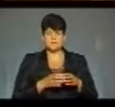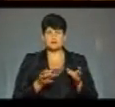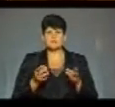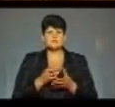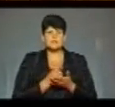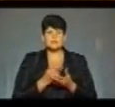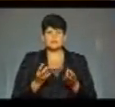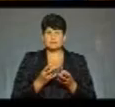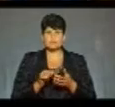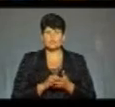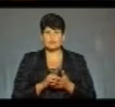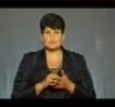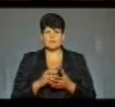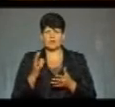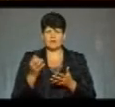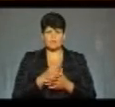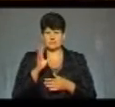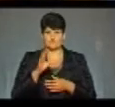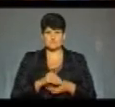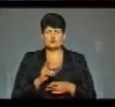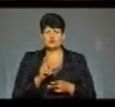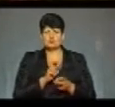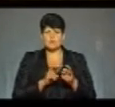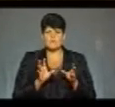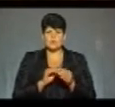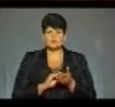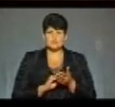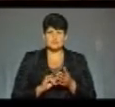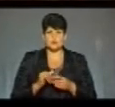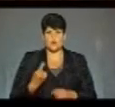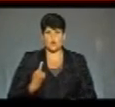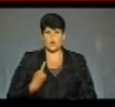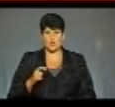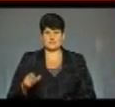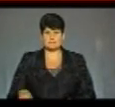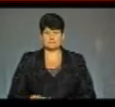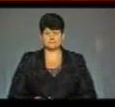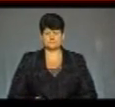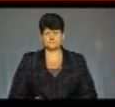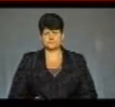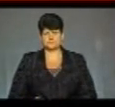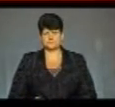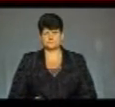кабінети одразу вдалося не всім. Дехто шукав із журналістами та охоронцями.